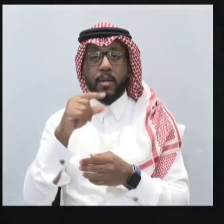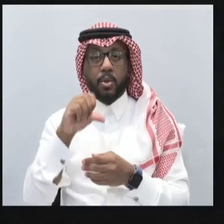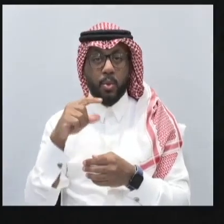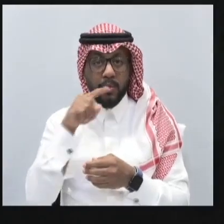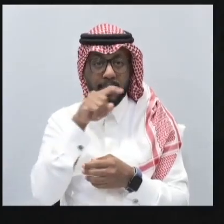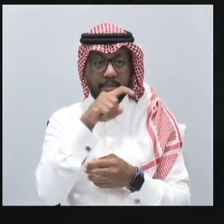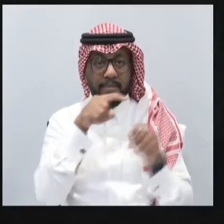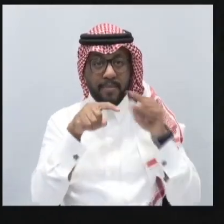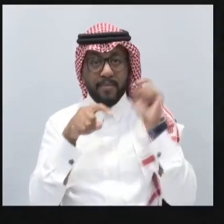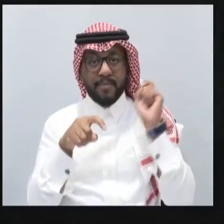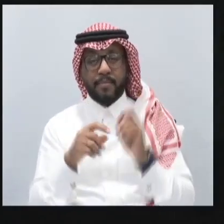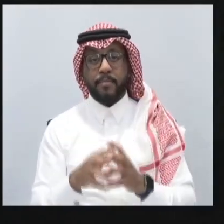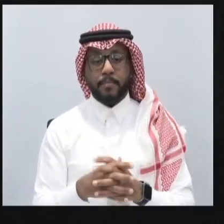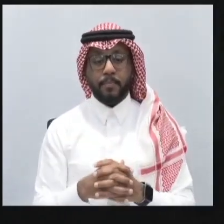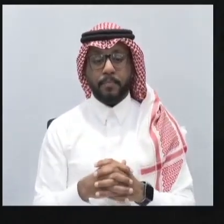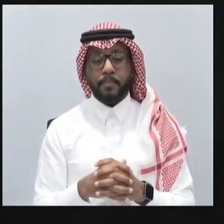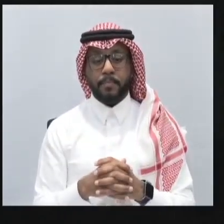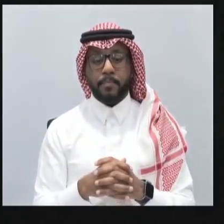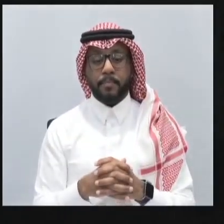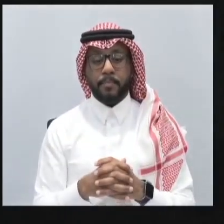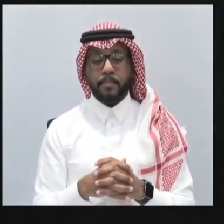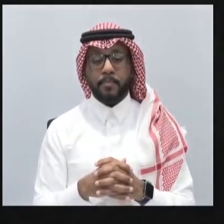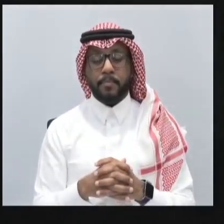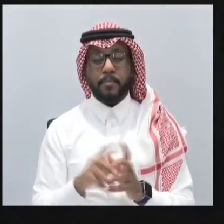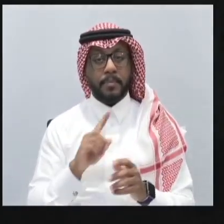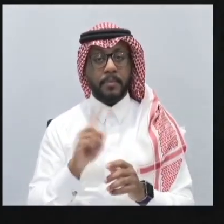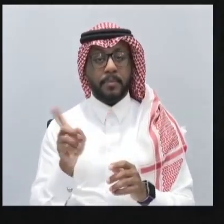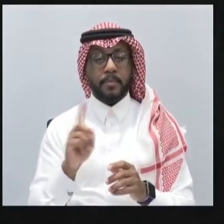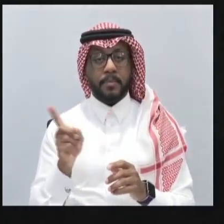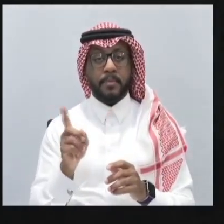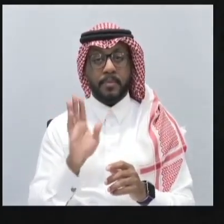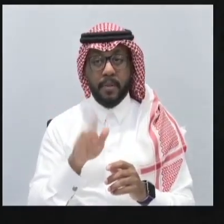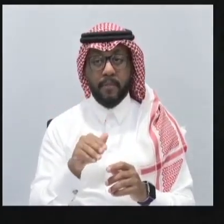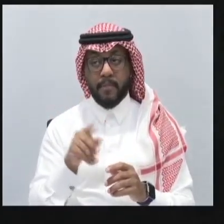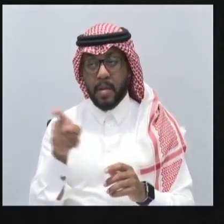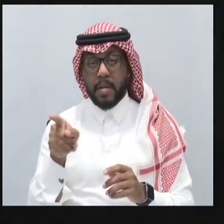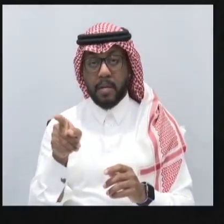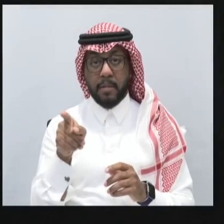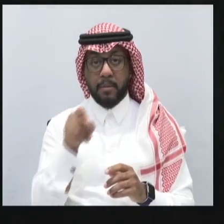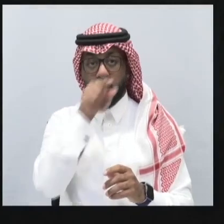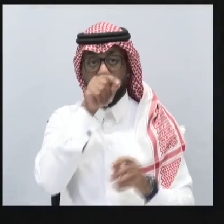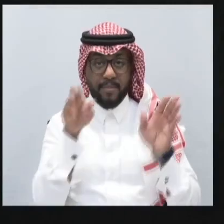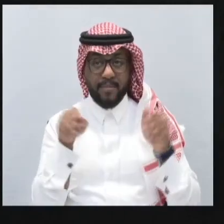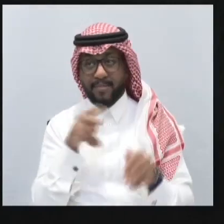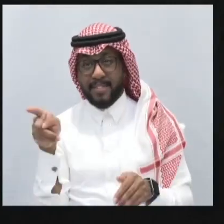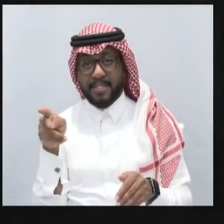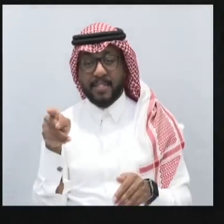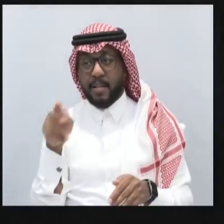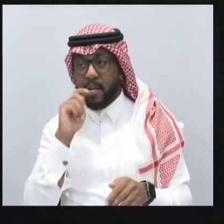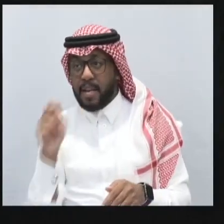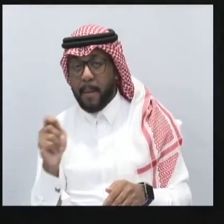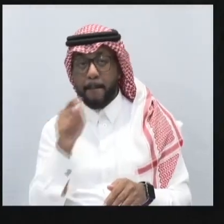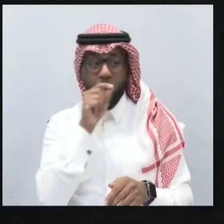فياكل الاثنين فنقول ايش لا هناك مخلوقات حيوانات تتغذى